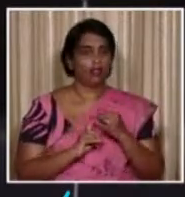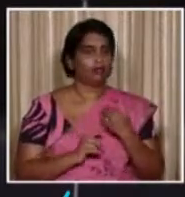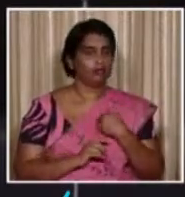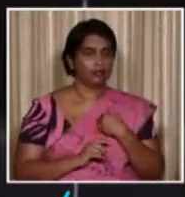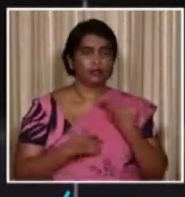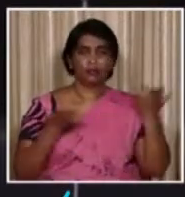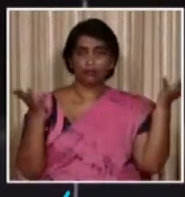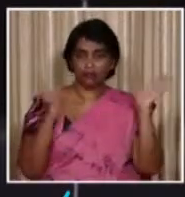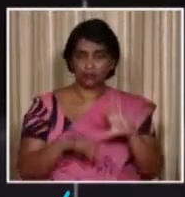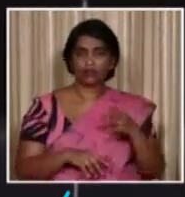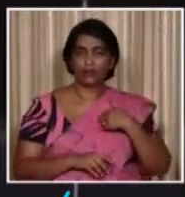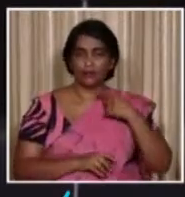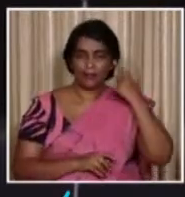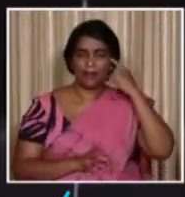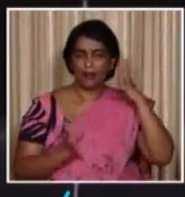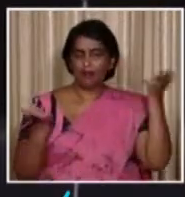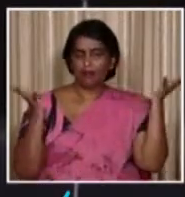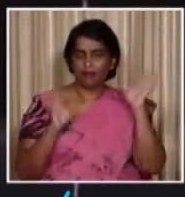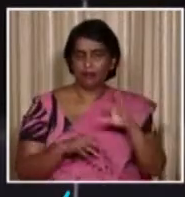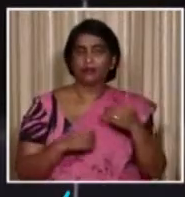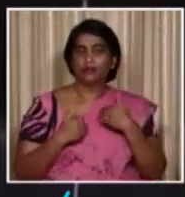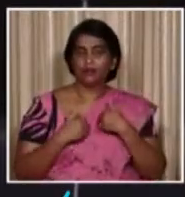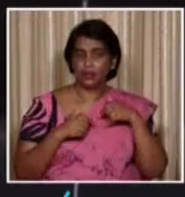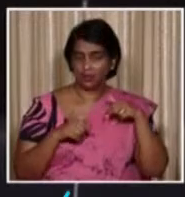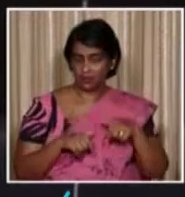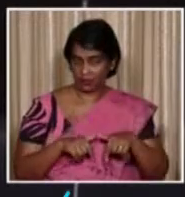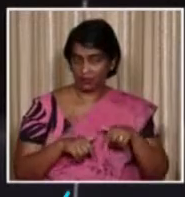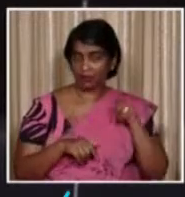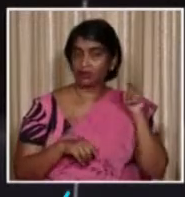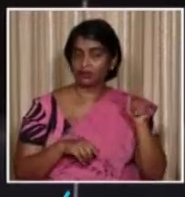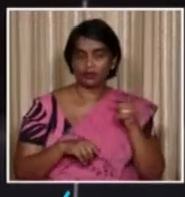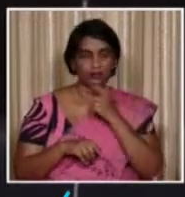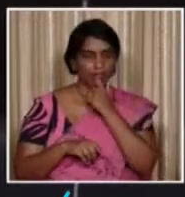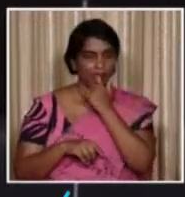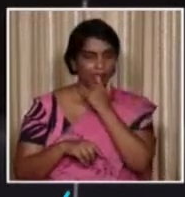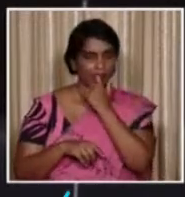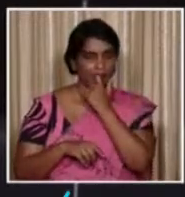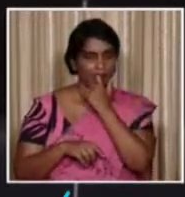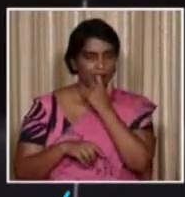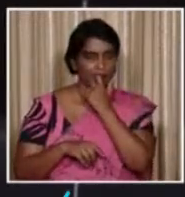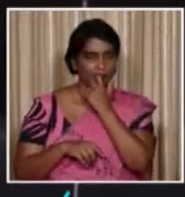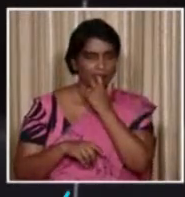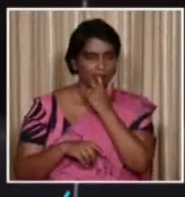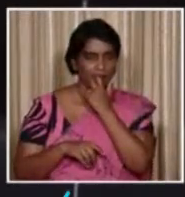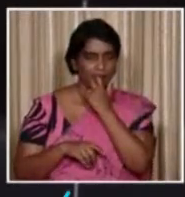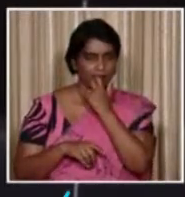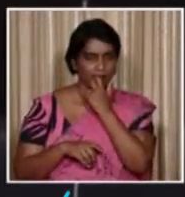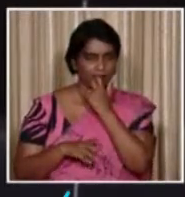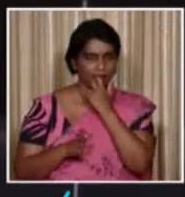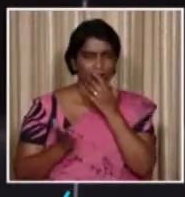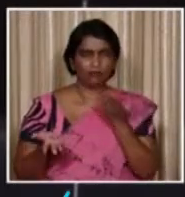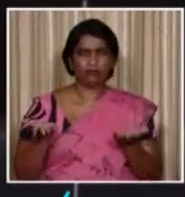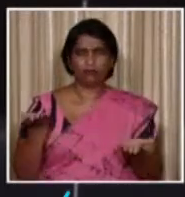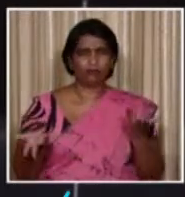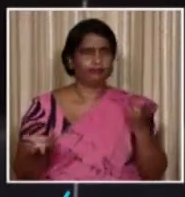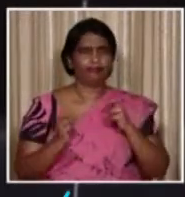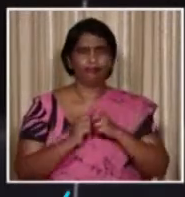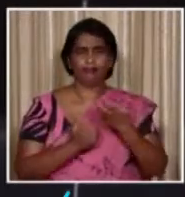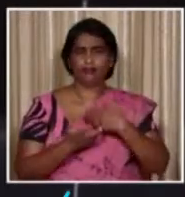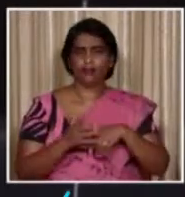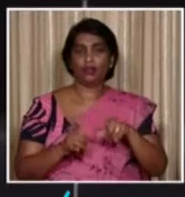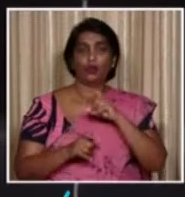අය කැඳවන්න බලාපොරොත්තු වෙනවා. දැන් මොකද ඒ අය මේ අවිනිශ්චිතව කටයුතු කිරීම ගැන එක